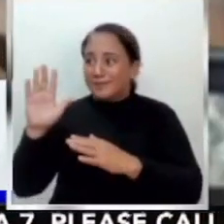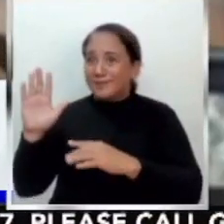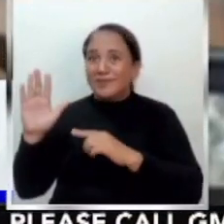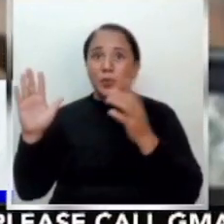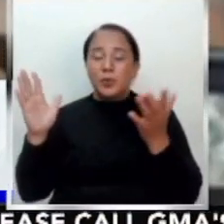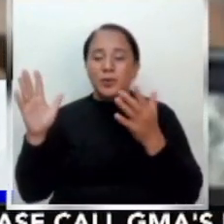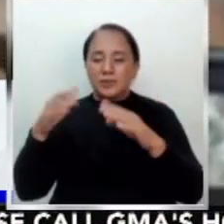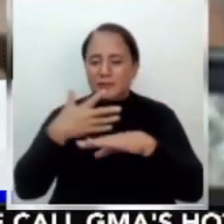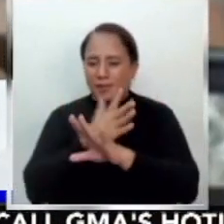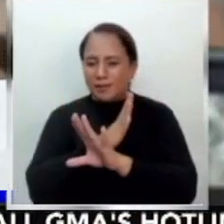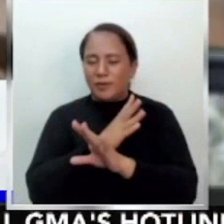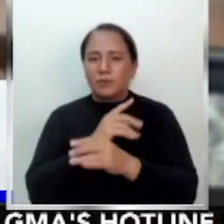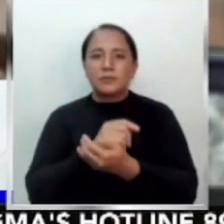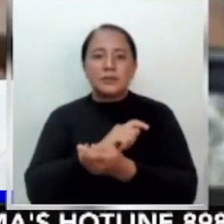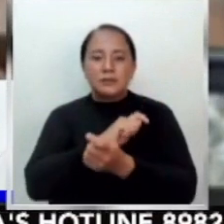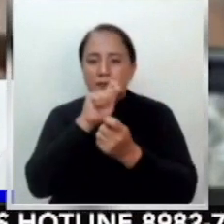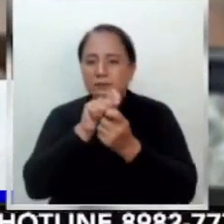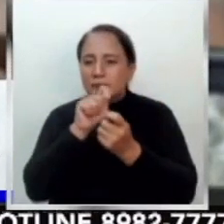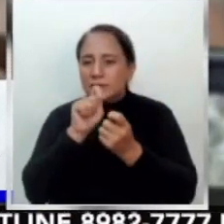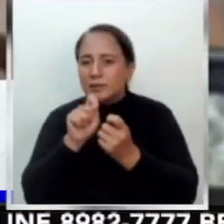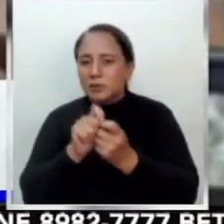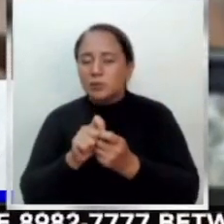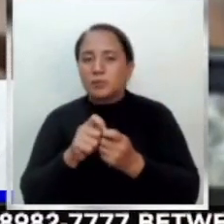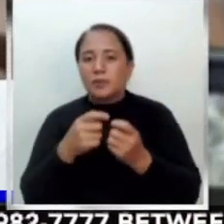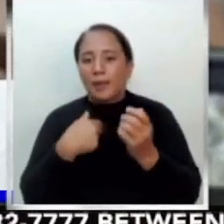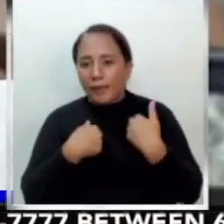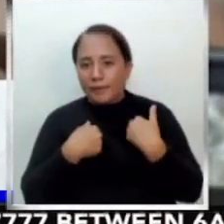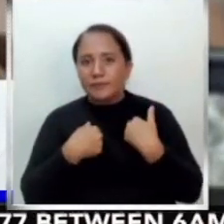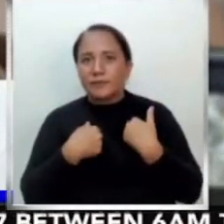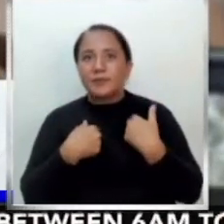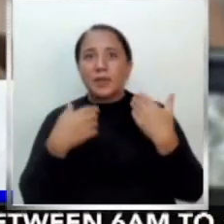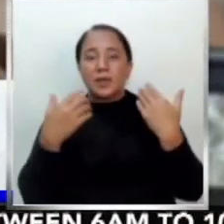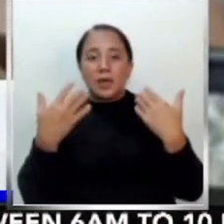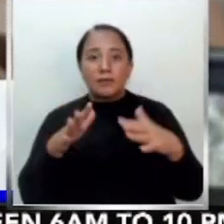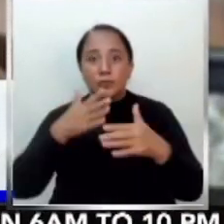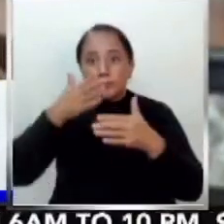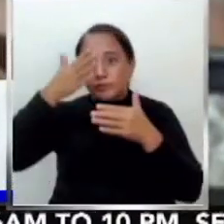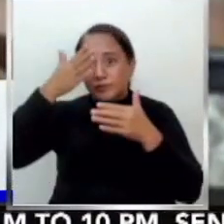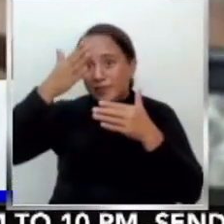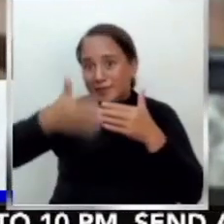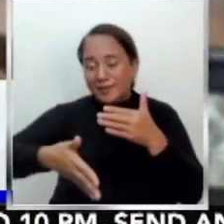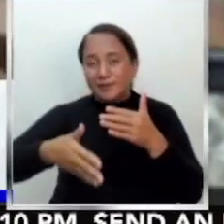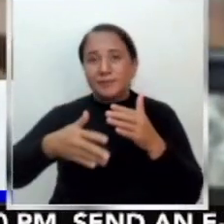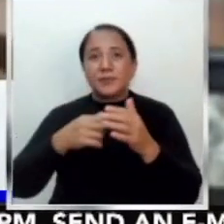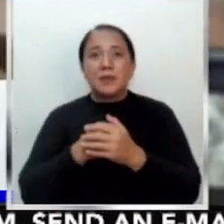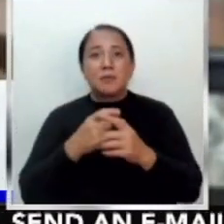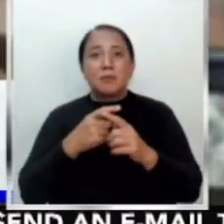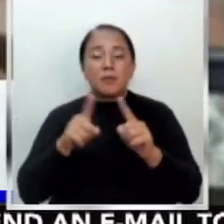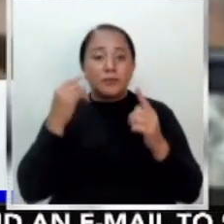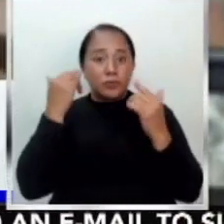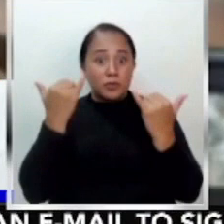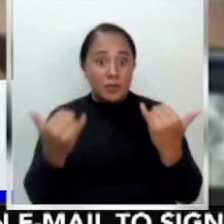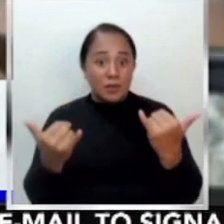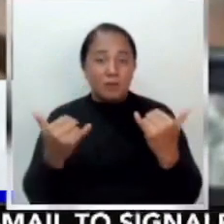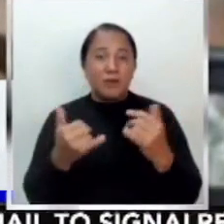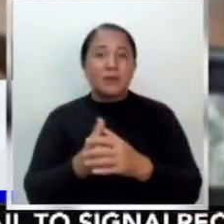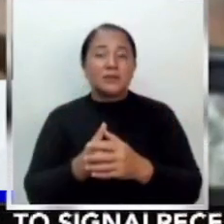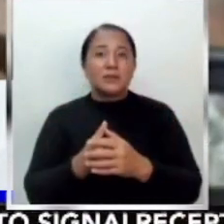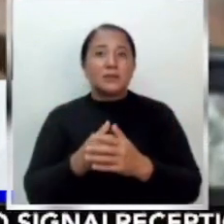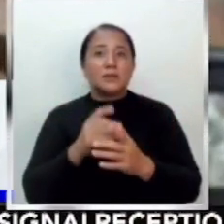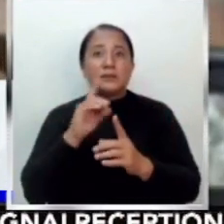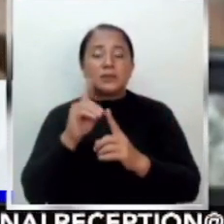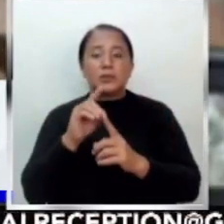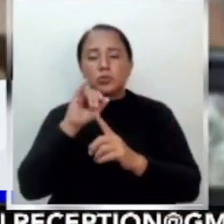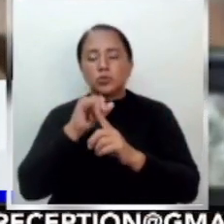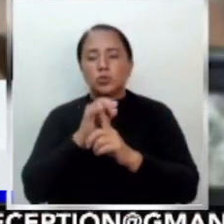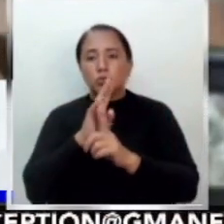on this will be released once finalized. But for now, the date is June 19 and the venue